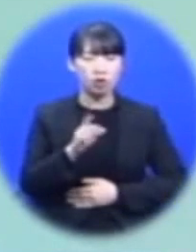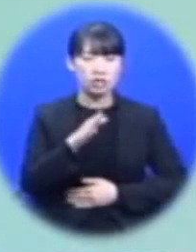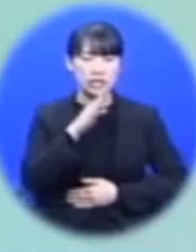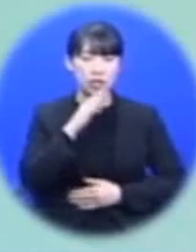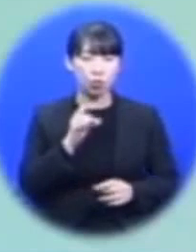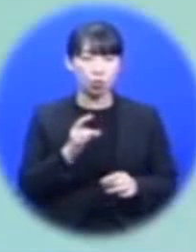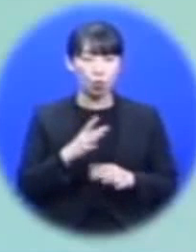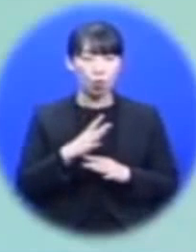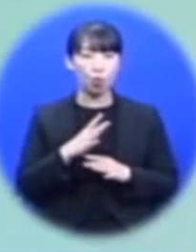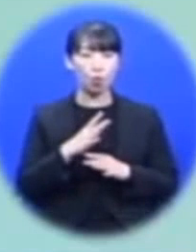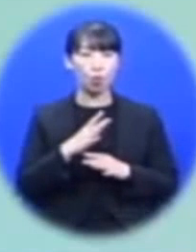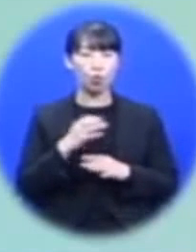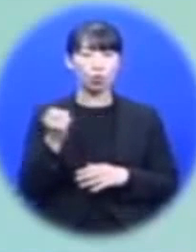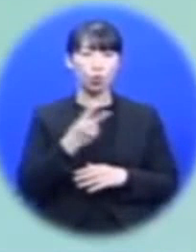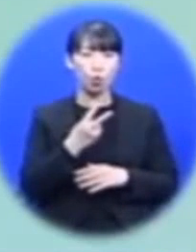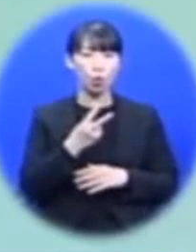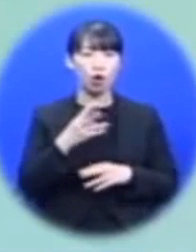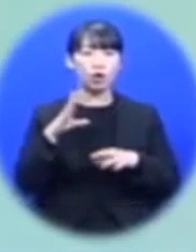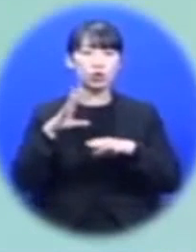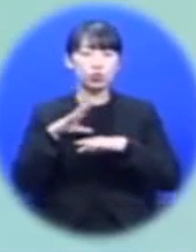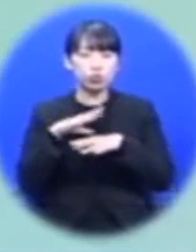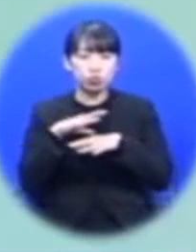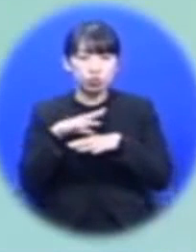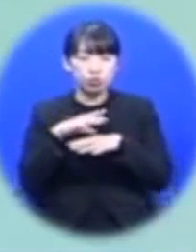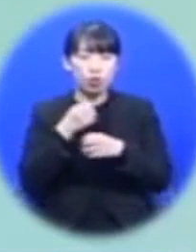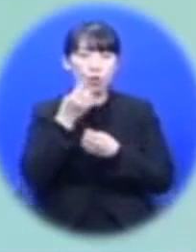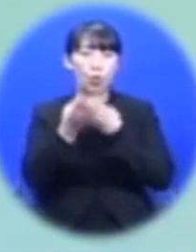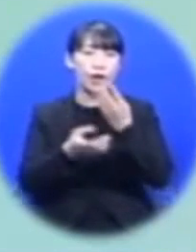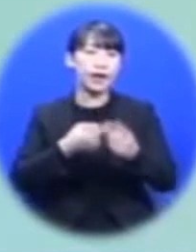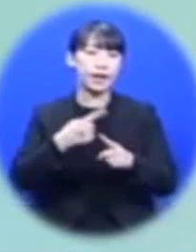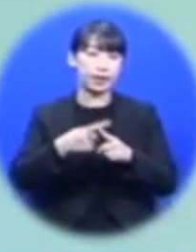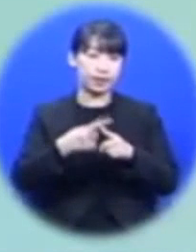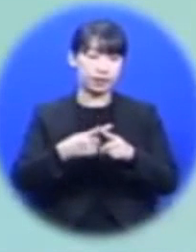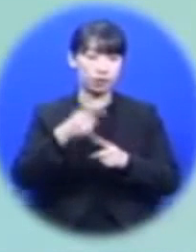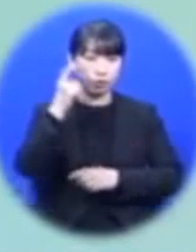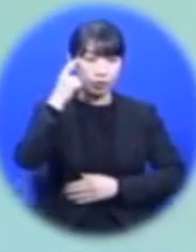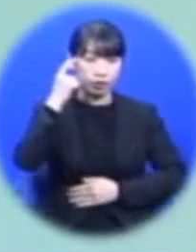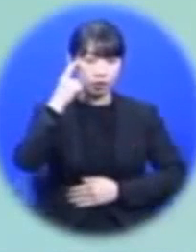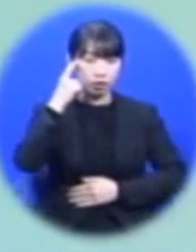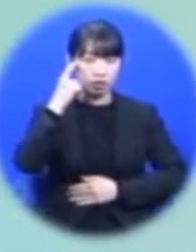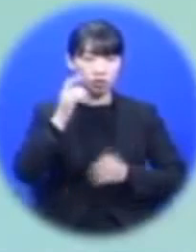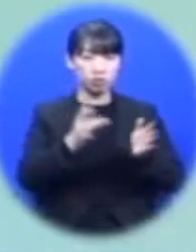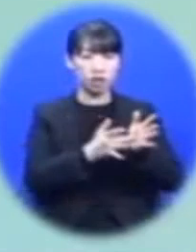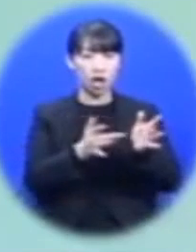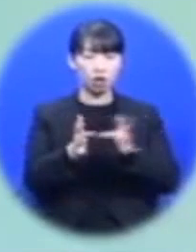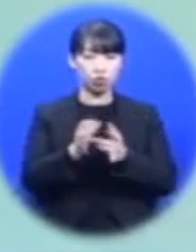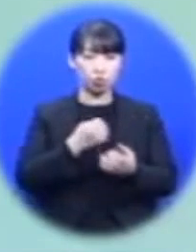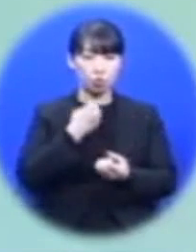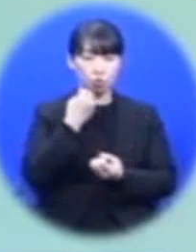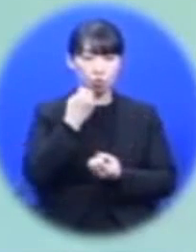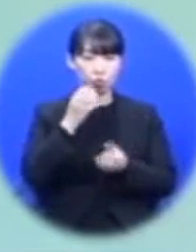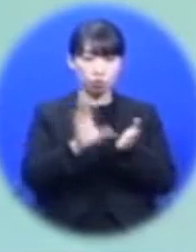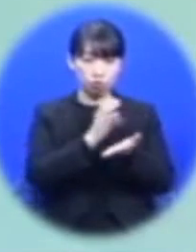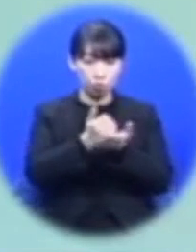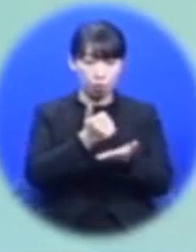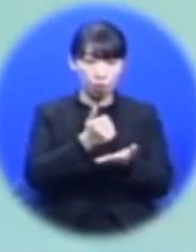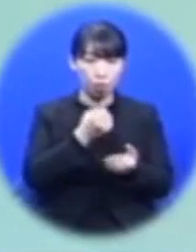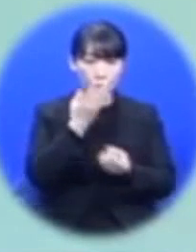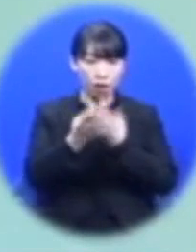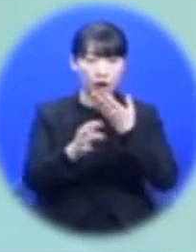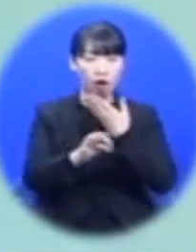심지어는 아주 두려운 고백입니다 예수 그리스도라고 고백하려면 목숨을 내놓아야